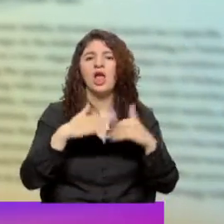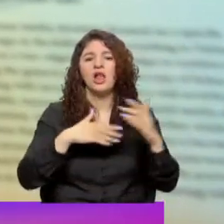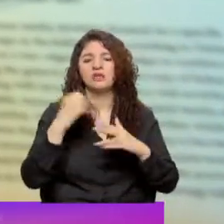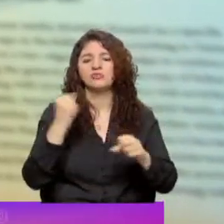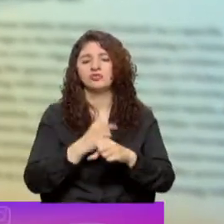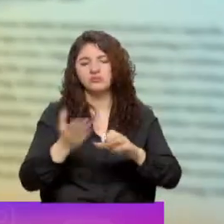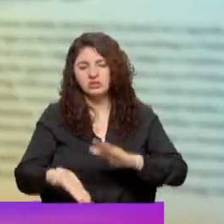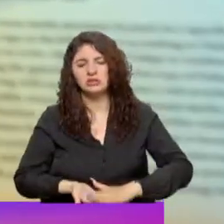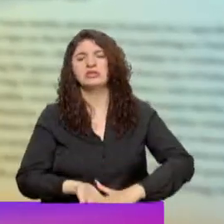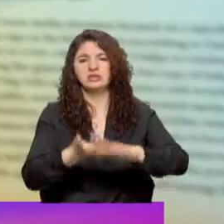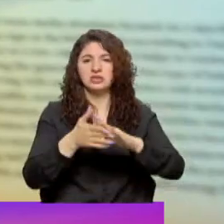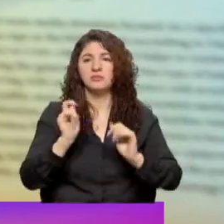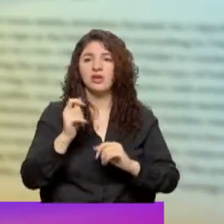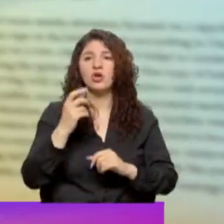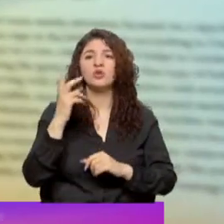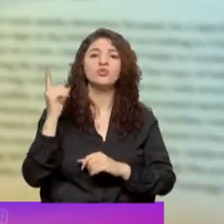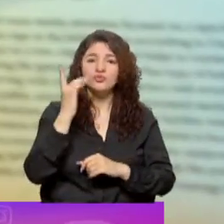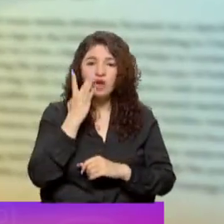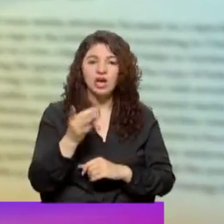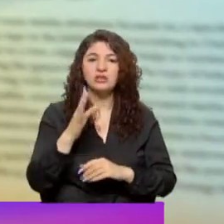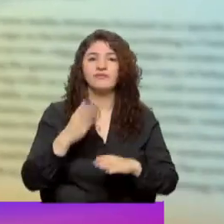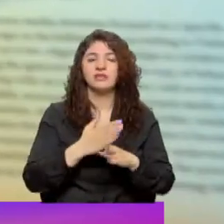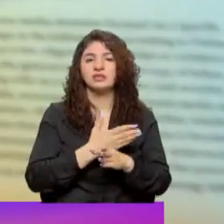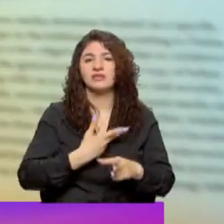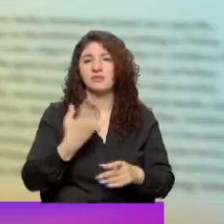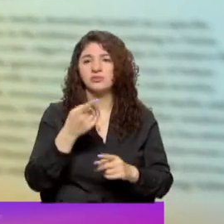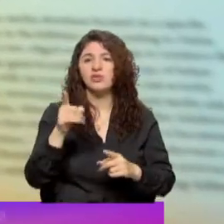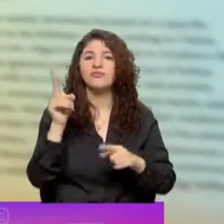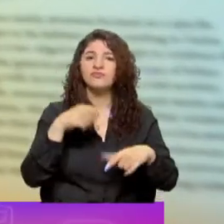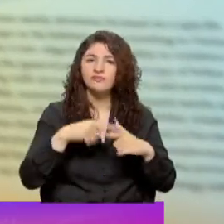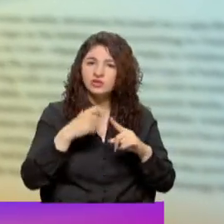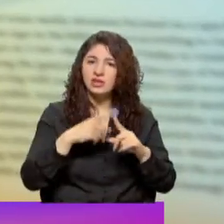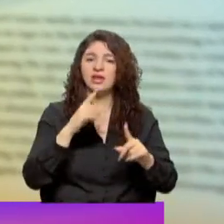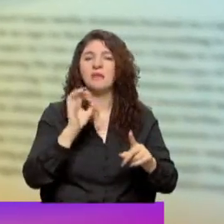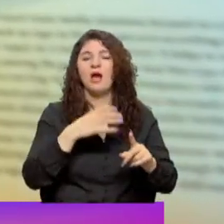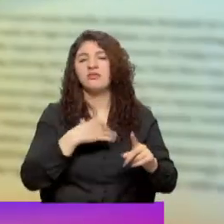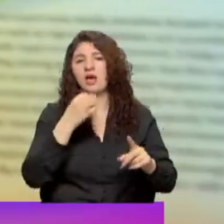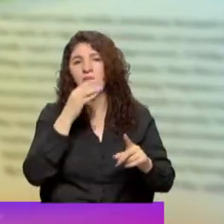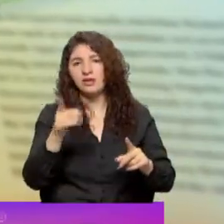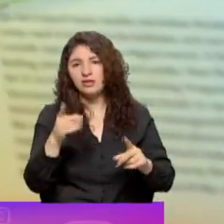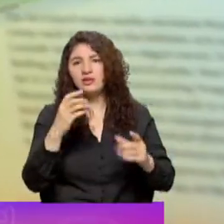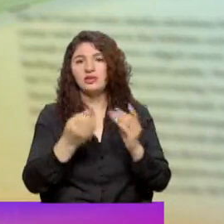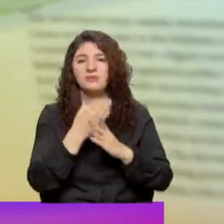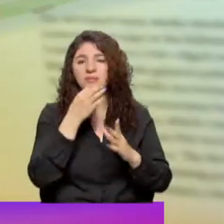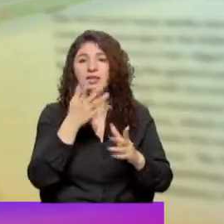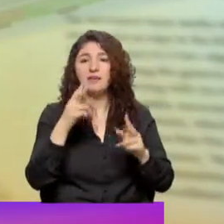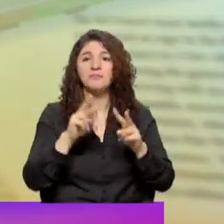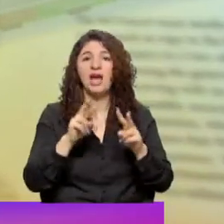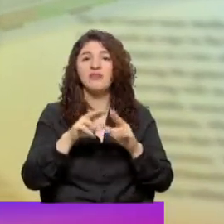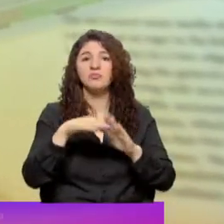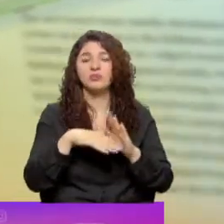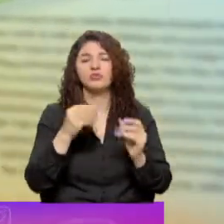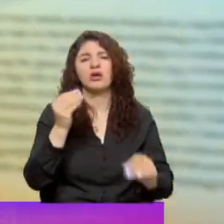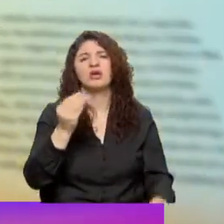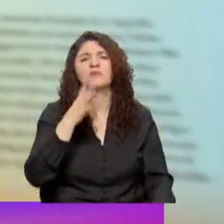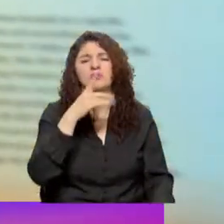taşın altına koyan duyarlı Vatansever Birisi onu fox'tan hem Salah zaten hem ana haberimize Hatta Merve'nin programlarına iyi